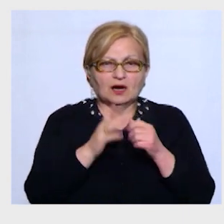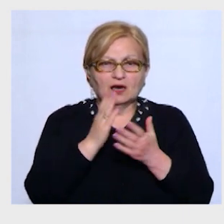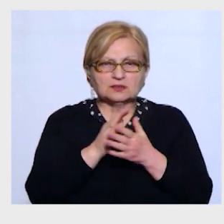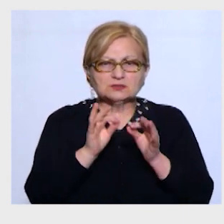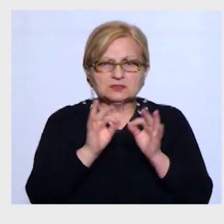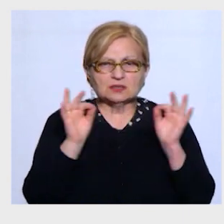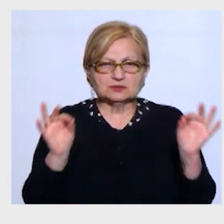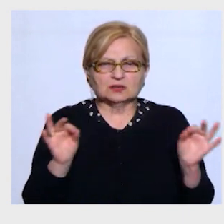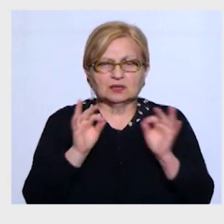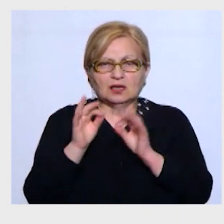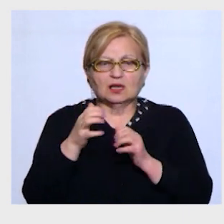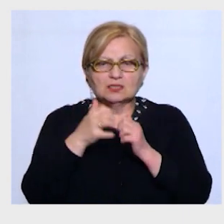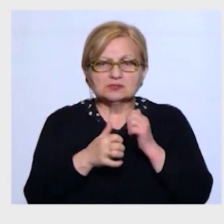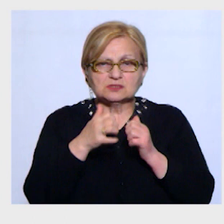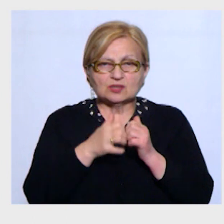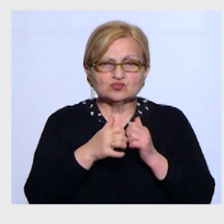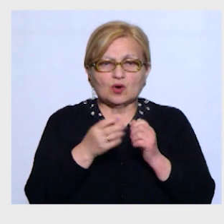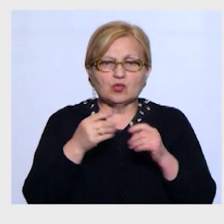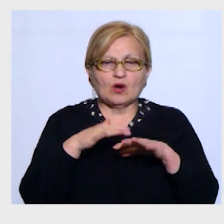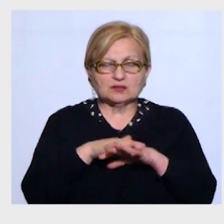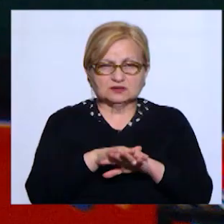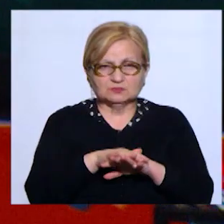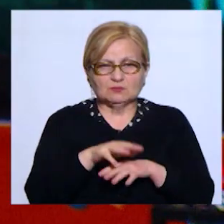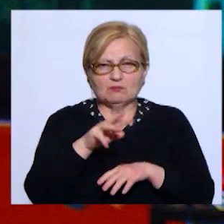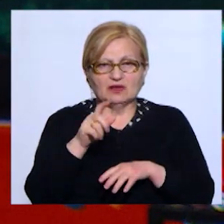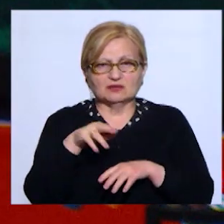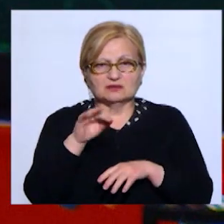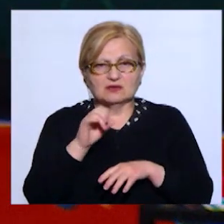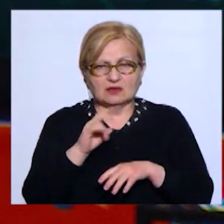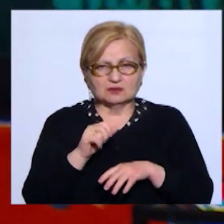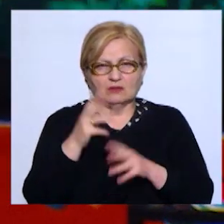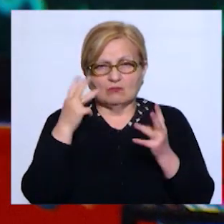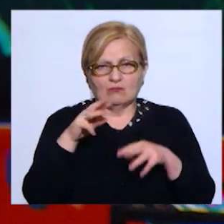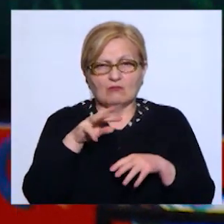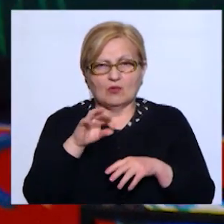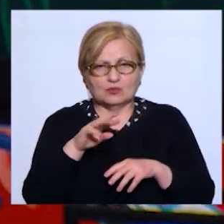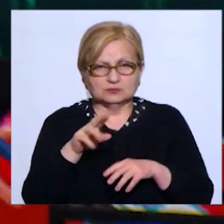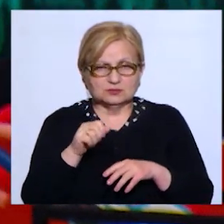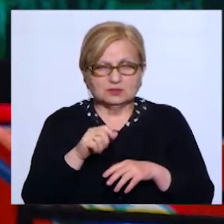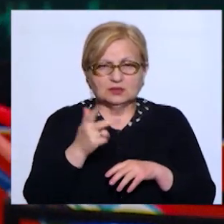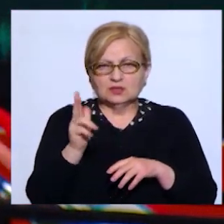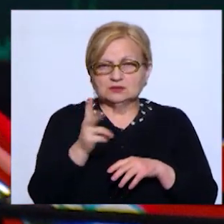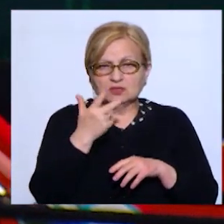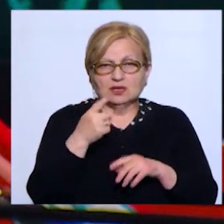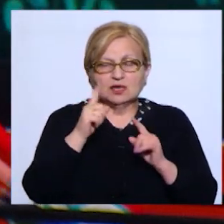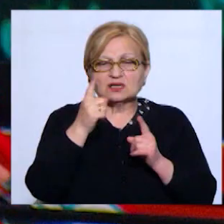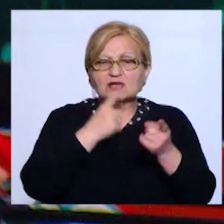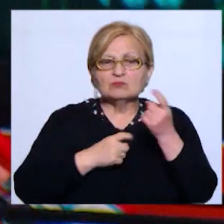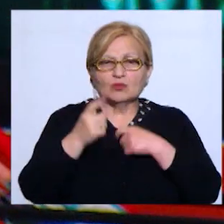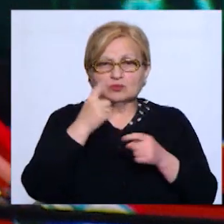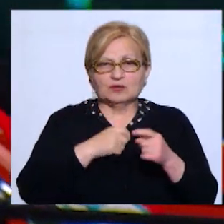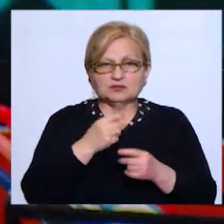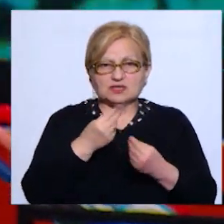ერთეულები, საშუალო, საშუალო არითმეტიკული, მედიანა და მოდა. ახლა რას გულისხმობს ეს ყველაფერი? აი, რა ინფორმაციას გვაწვდის?